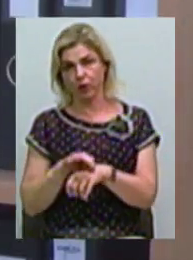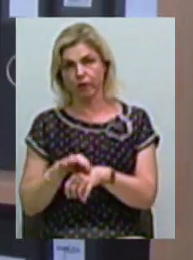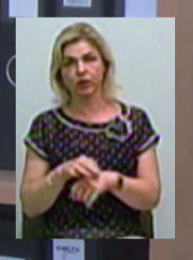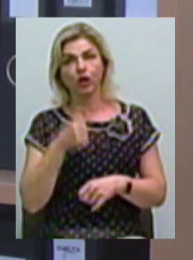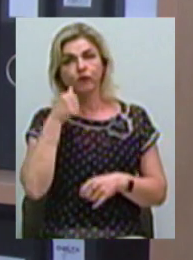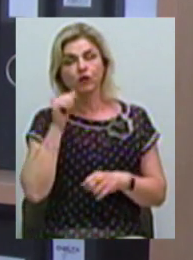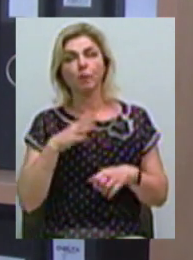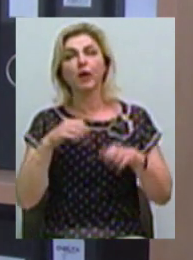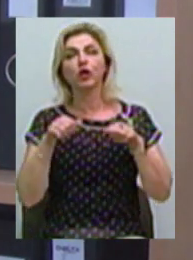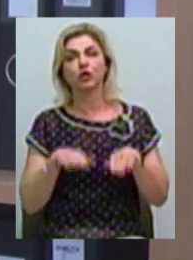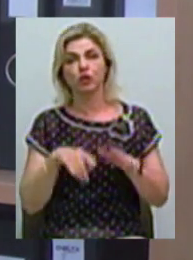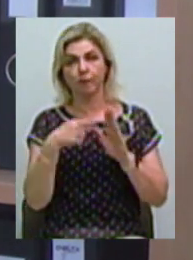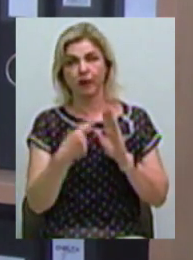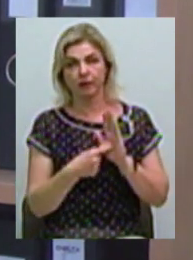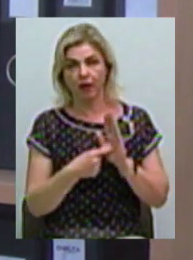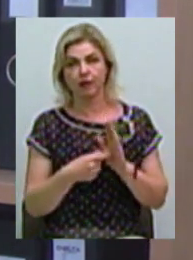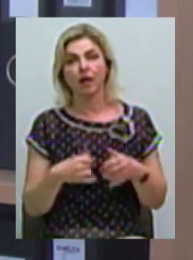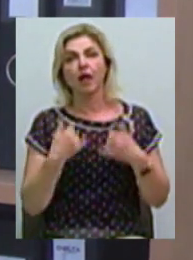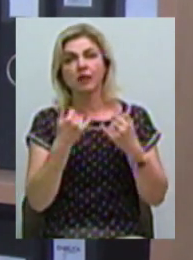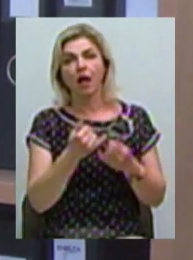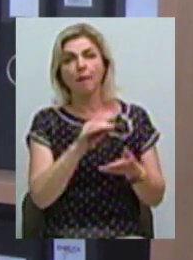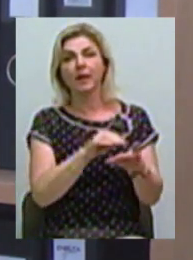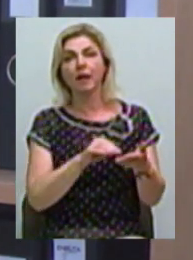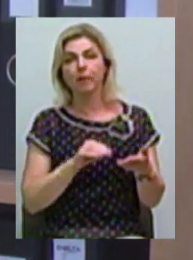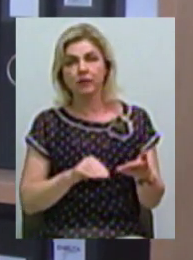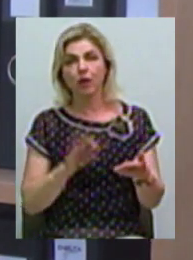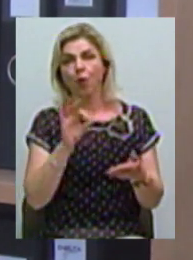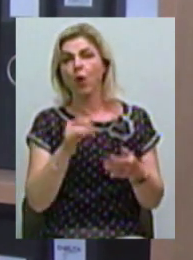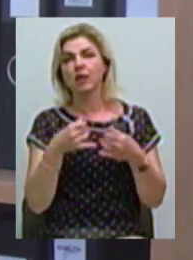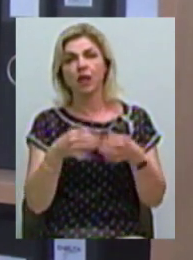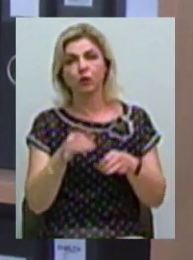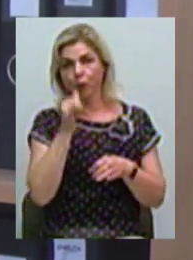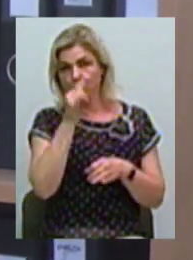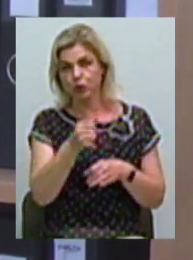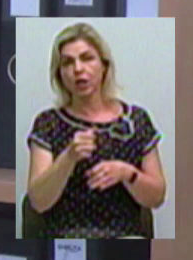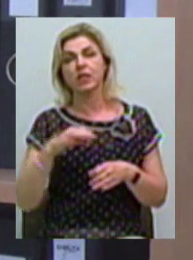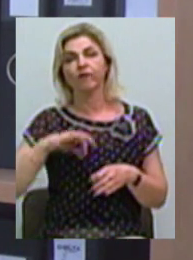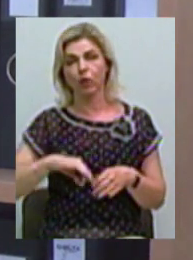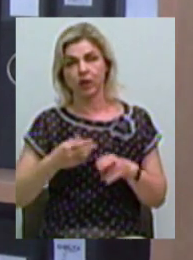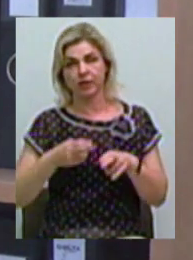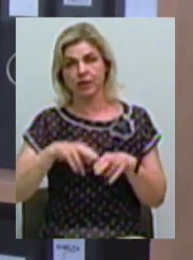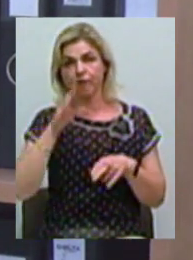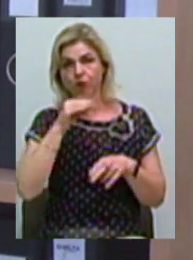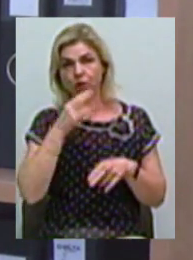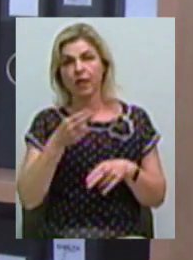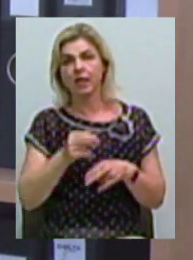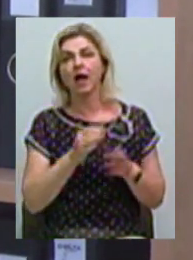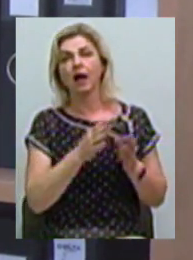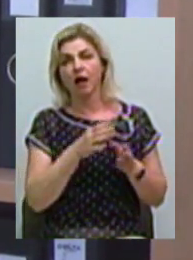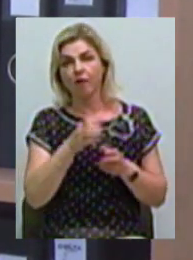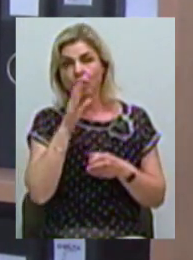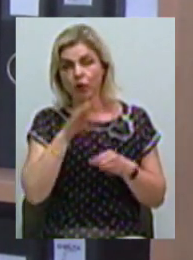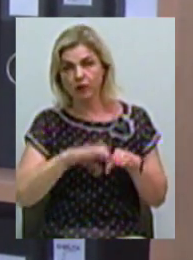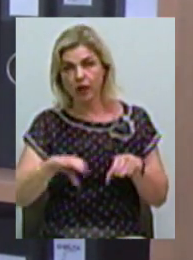було вирішено питання. Надано припис про недопущення використання даної води взагалі для системи і для про